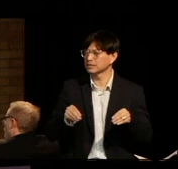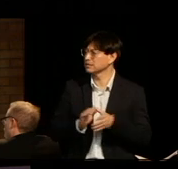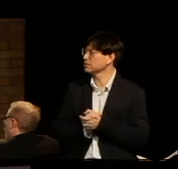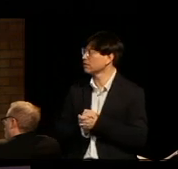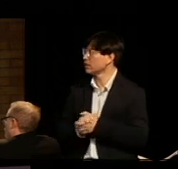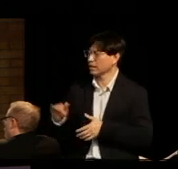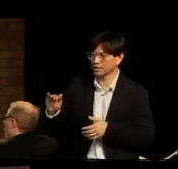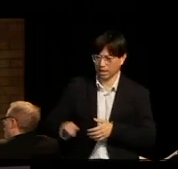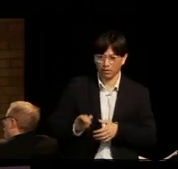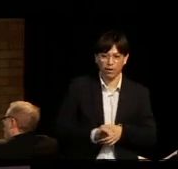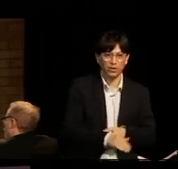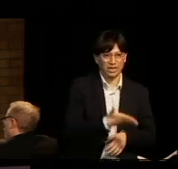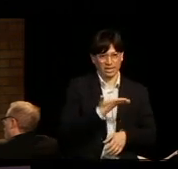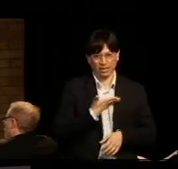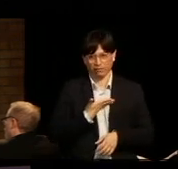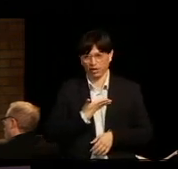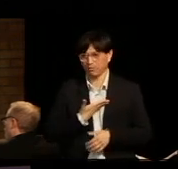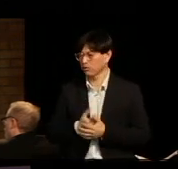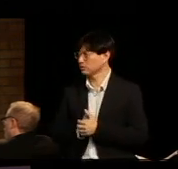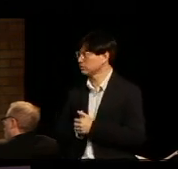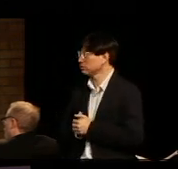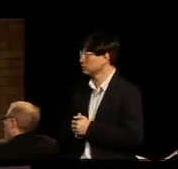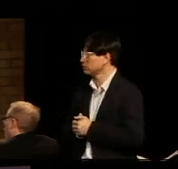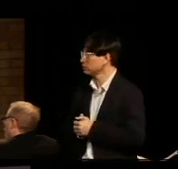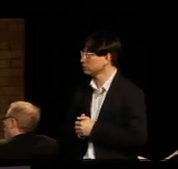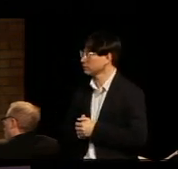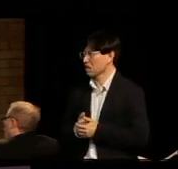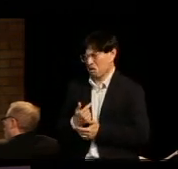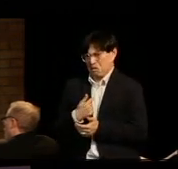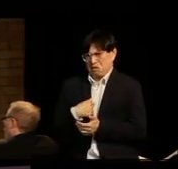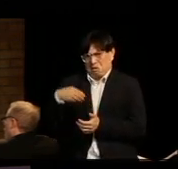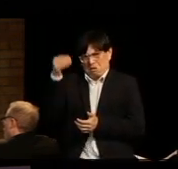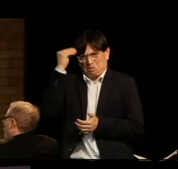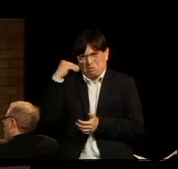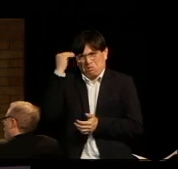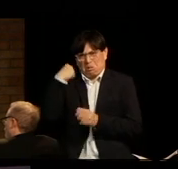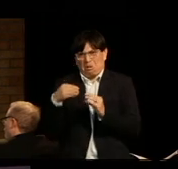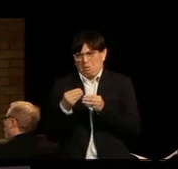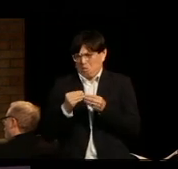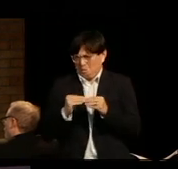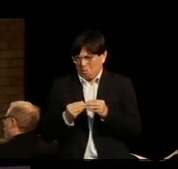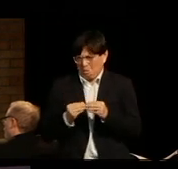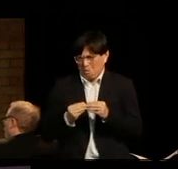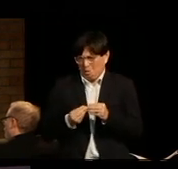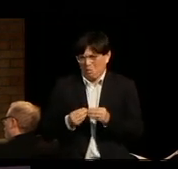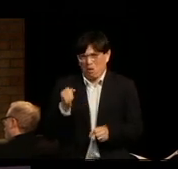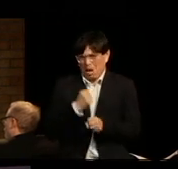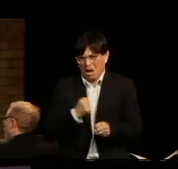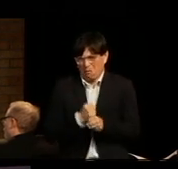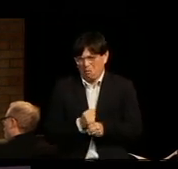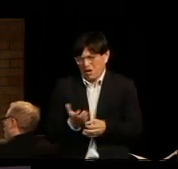dai bambini che abbiamo quindi non è che io già so come ci si comporta in questo